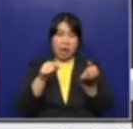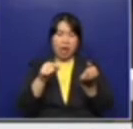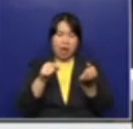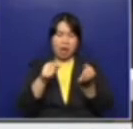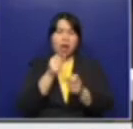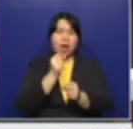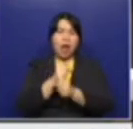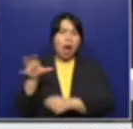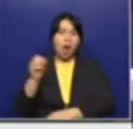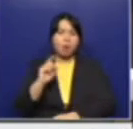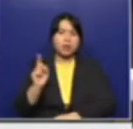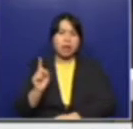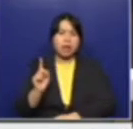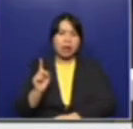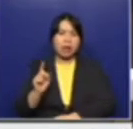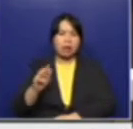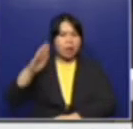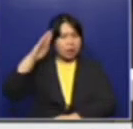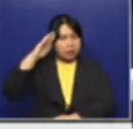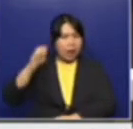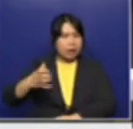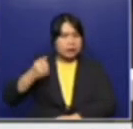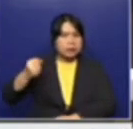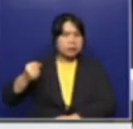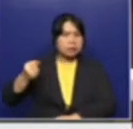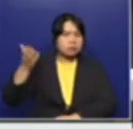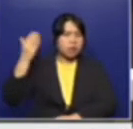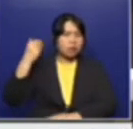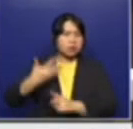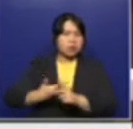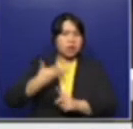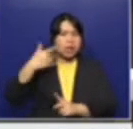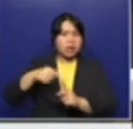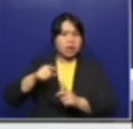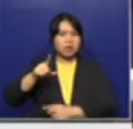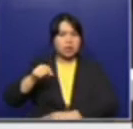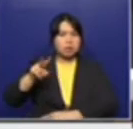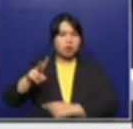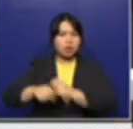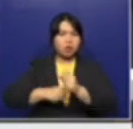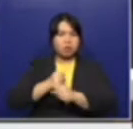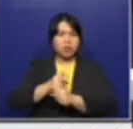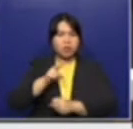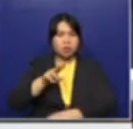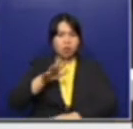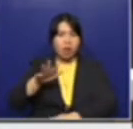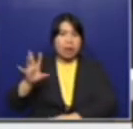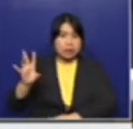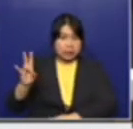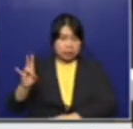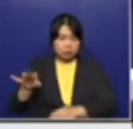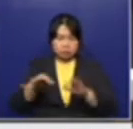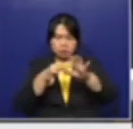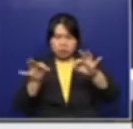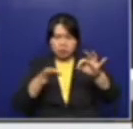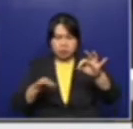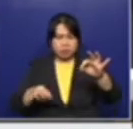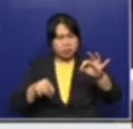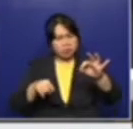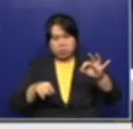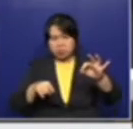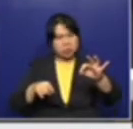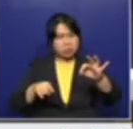าจากผลพวงของการยึดอำนาจเมื่อวันที่22พฤษภาคม2557มีเนื้อหาที่ไม่เป็นประชาธิปไต